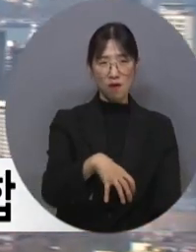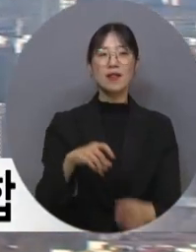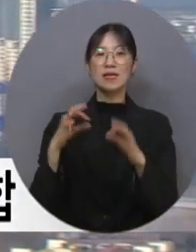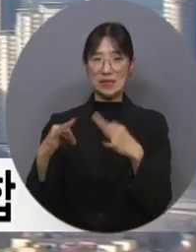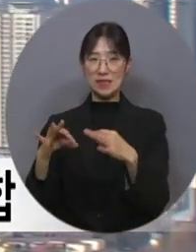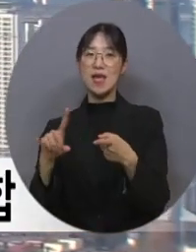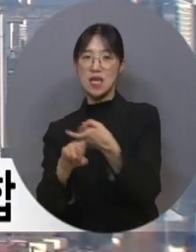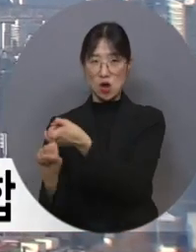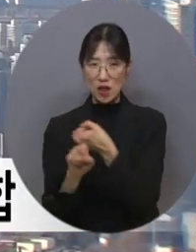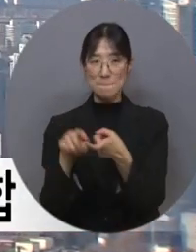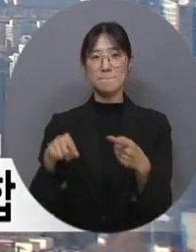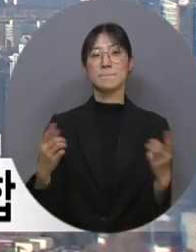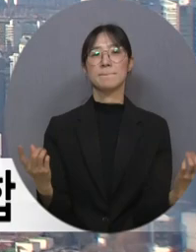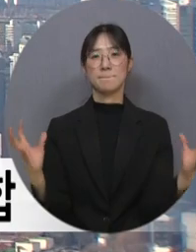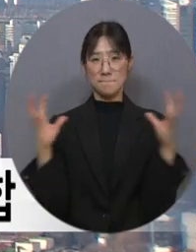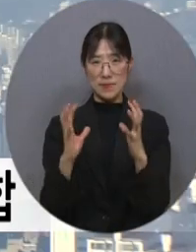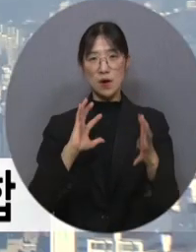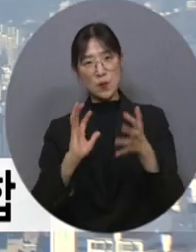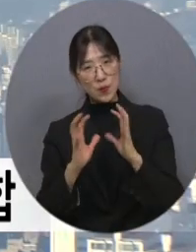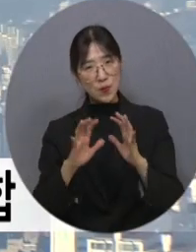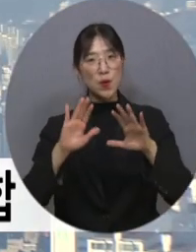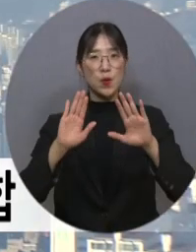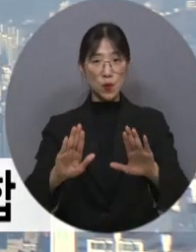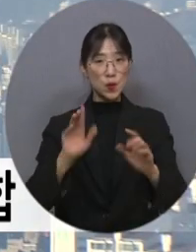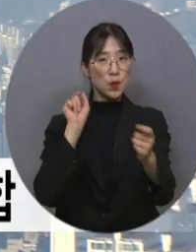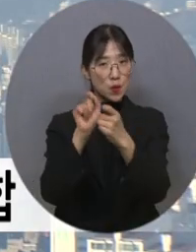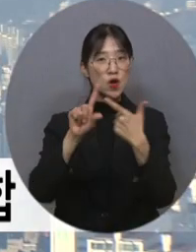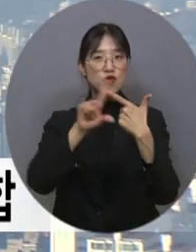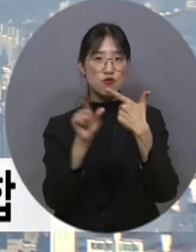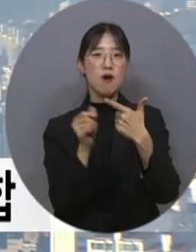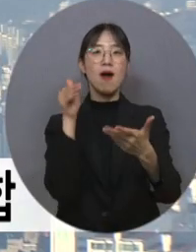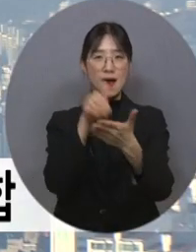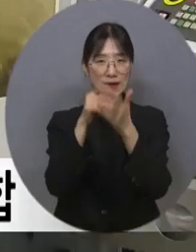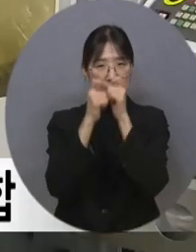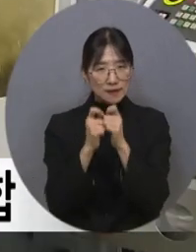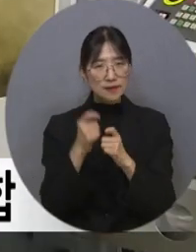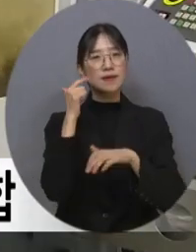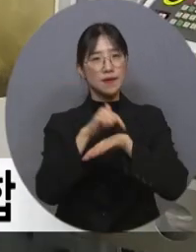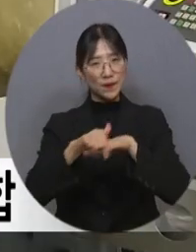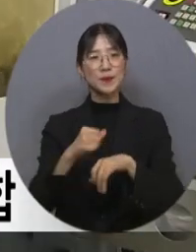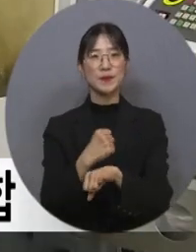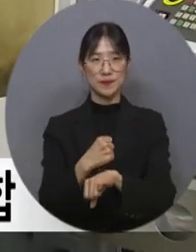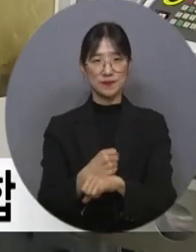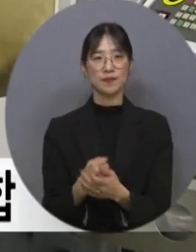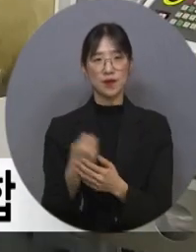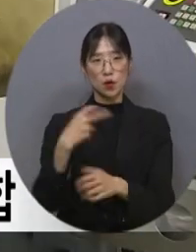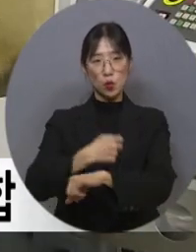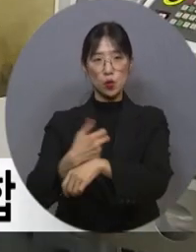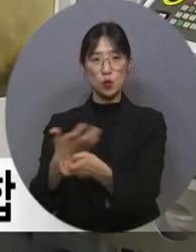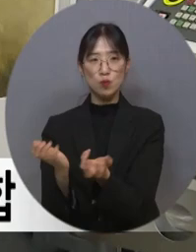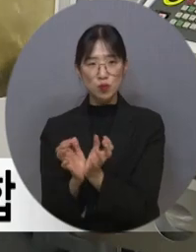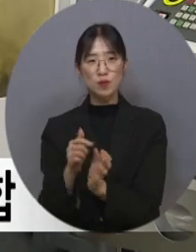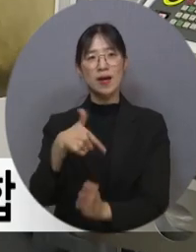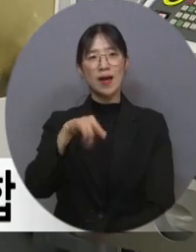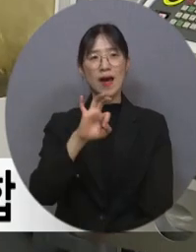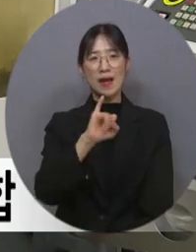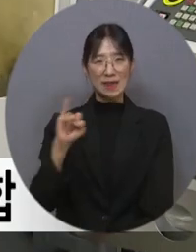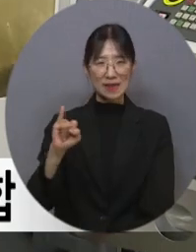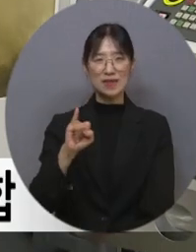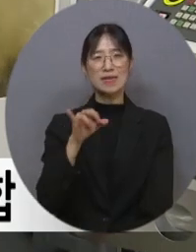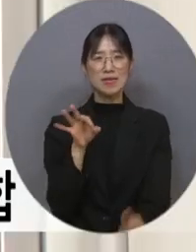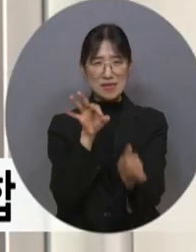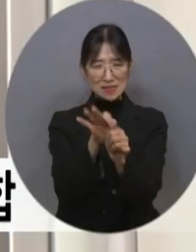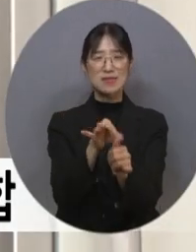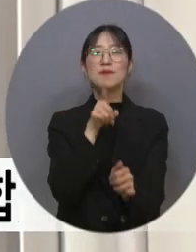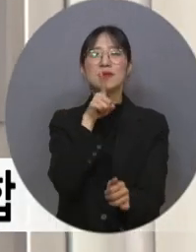은행연합회와 협의해 오는 6월까지 구체적인 내용을 마련할 계획입니다. 또 노동부는 간이 대지급금을 신청할